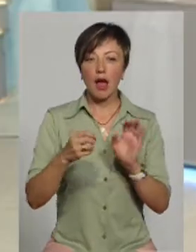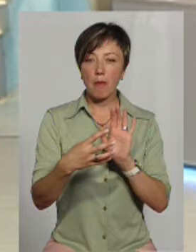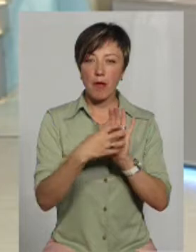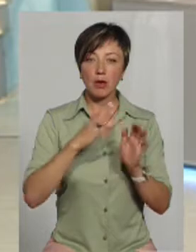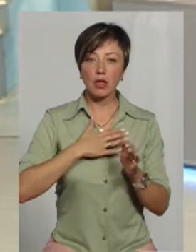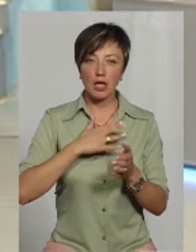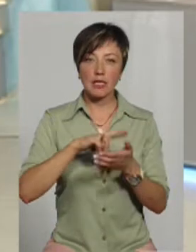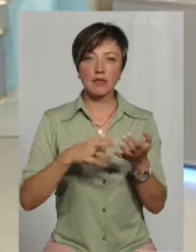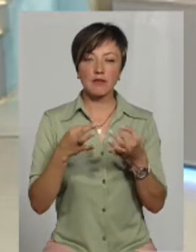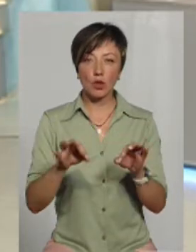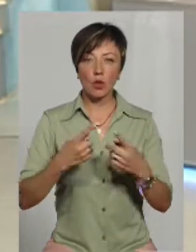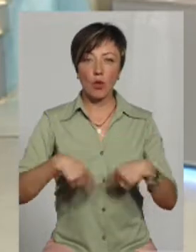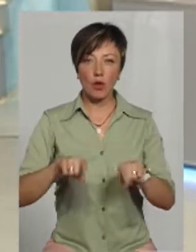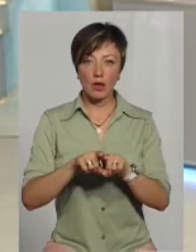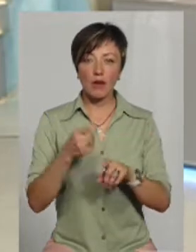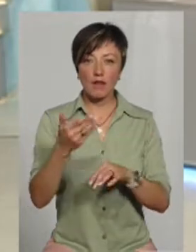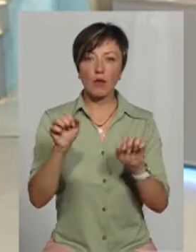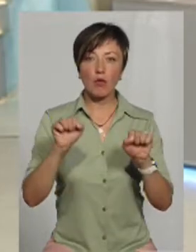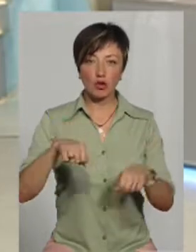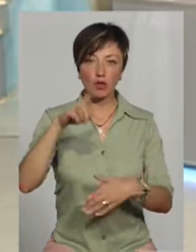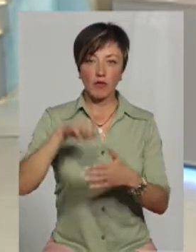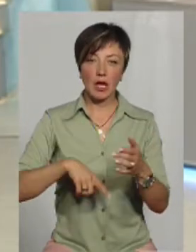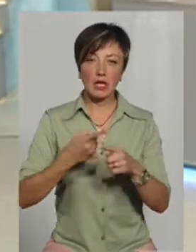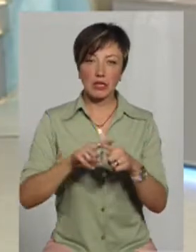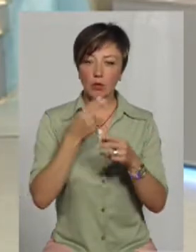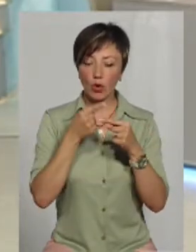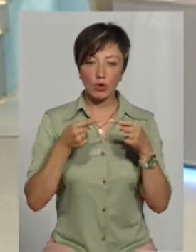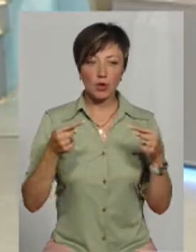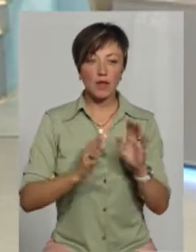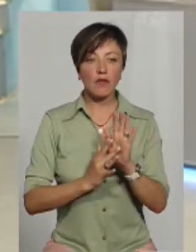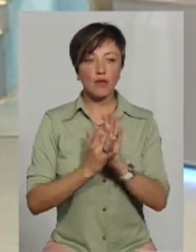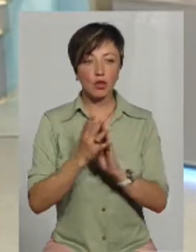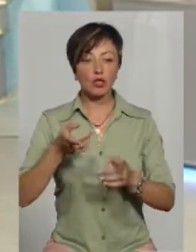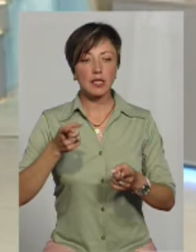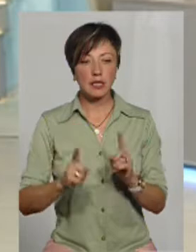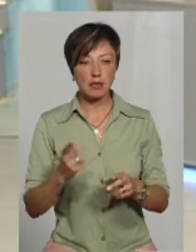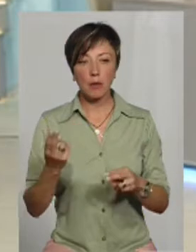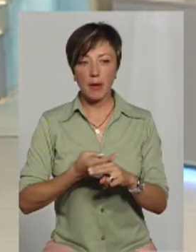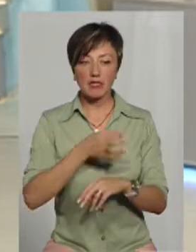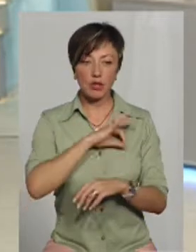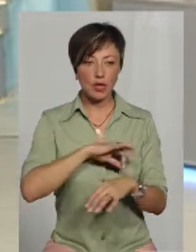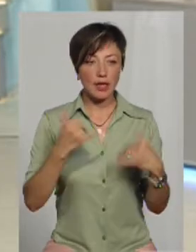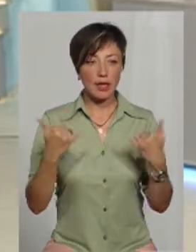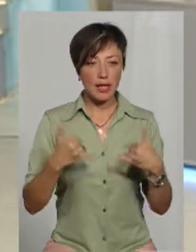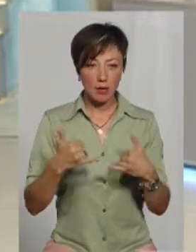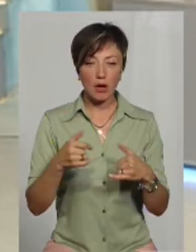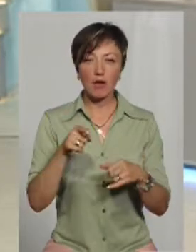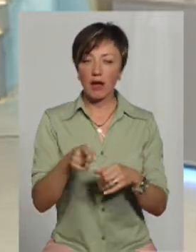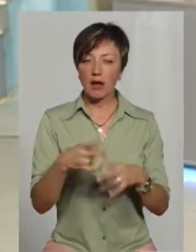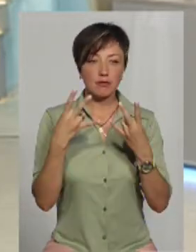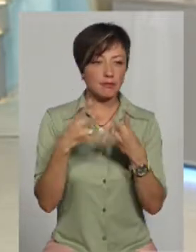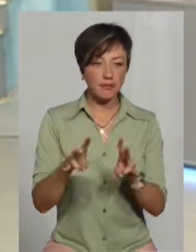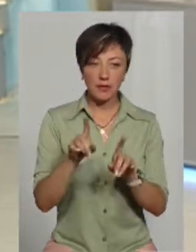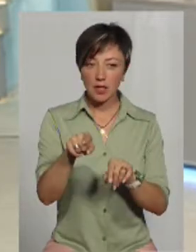сертифікаційного органу «Органічний стандарт», ви можете довіряти цій продукції, що вона вирощена дійсно, без використання хімії, що вона не нанесе